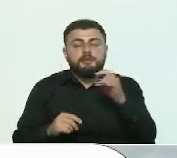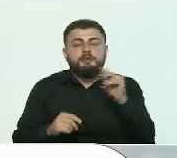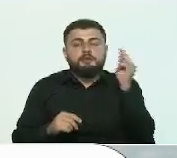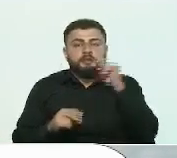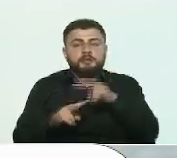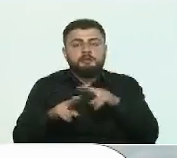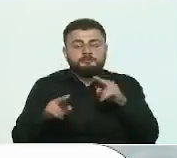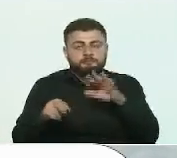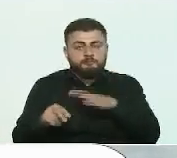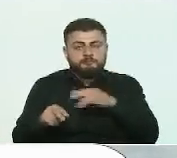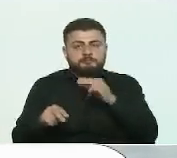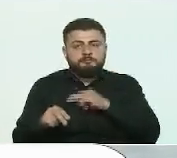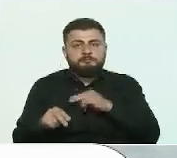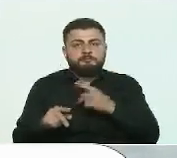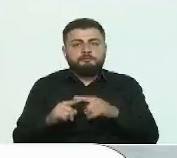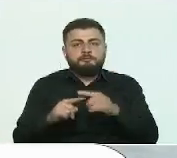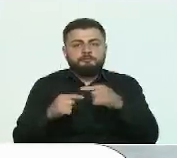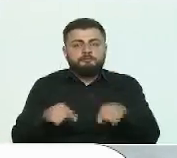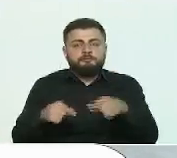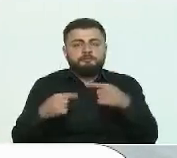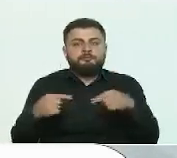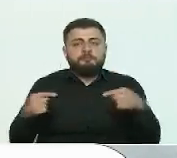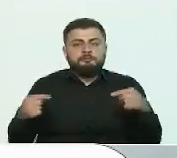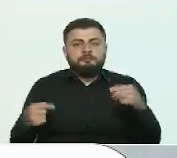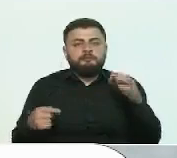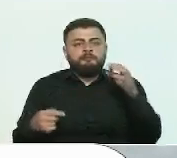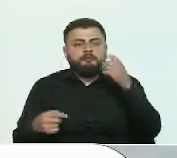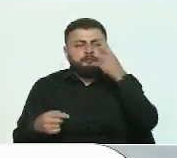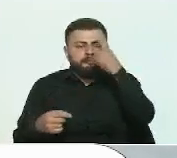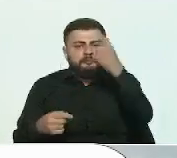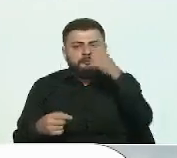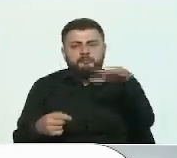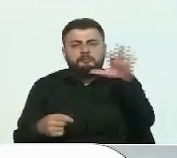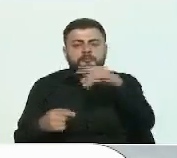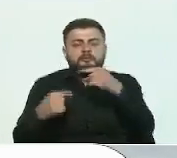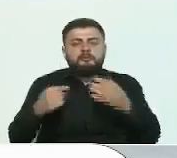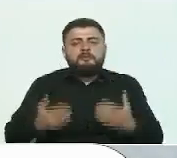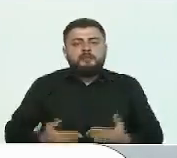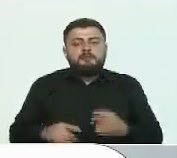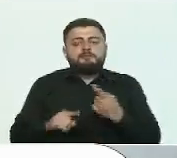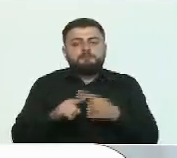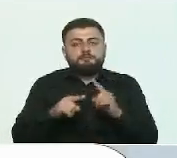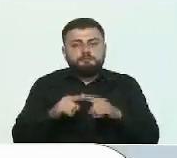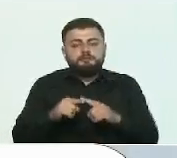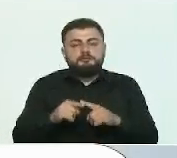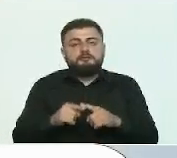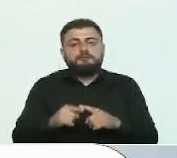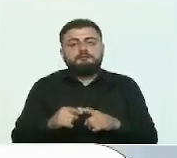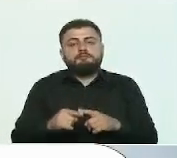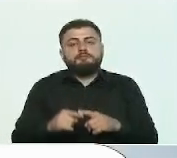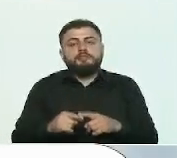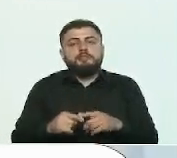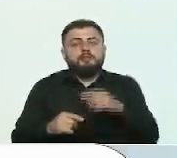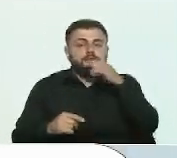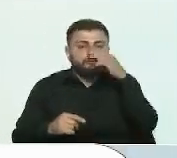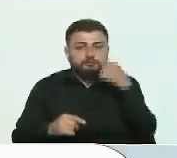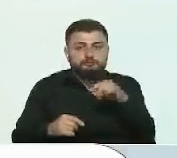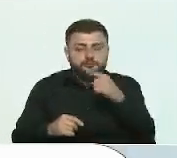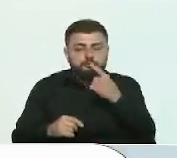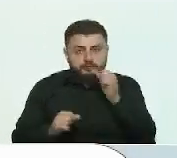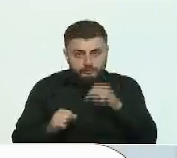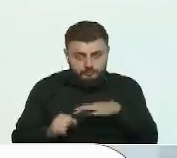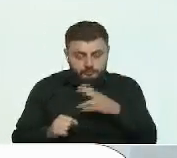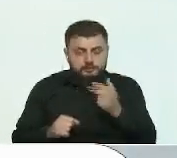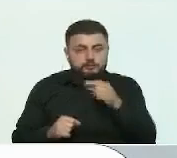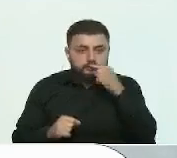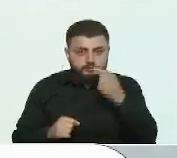də fəaliyyət göstərmişdir. Çünki burada müxtəlif xalqların nümayəndələri yaşadığına görə. Və artıq, yəni, Rus bölməsi də olubdur. Bəli, burada.